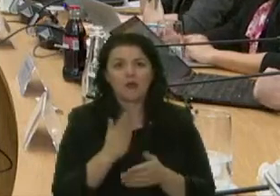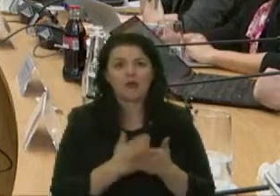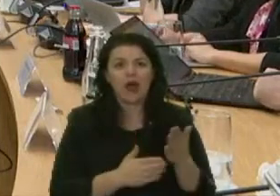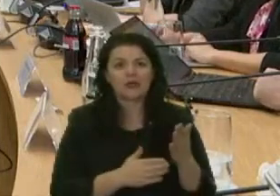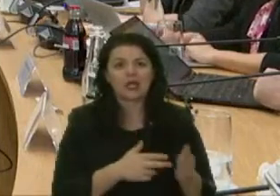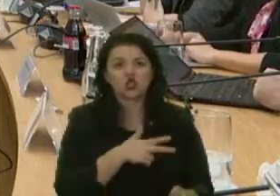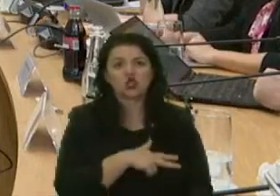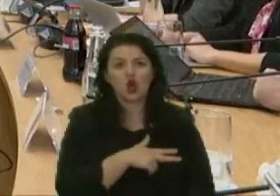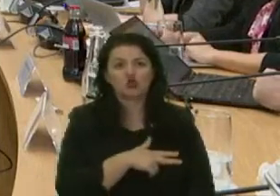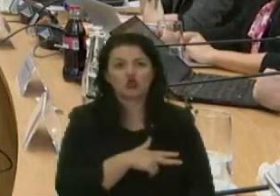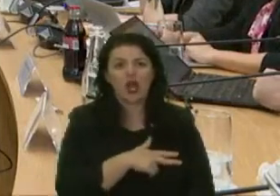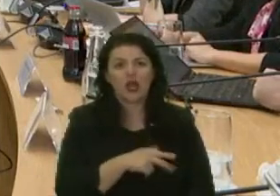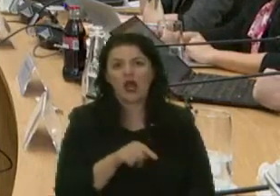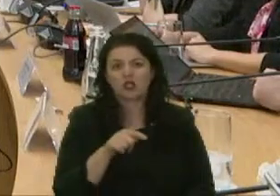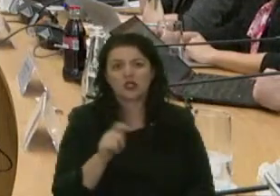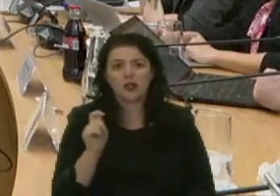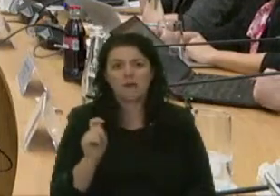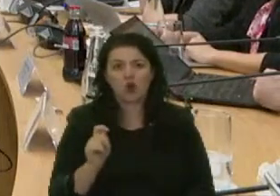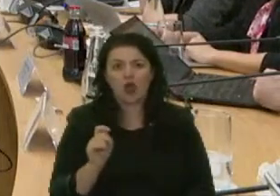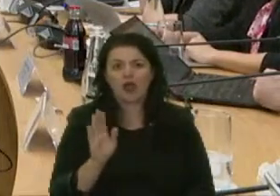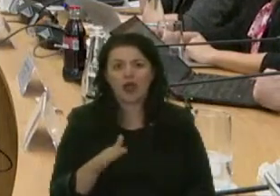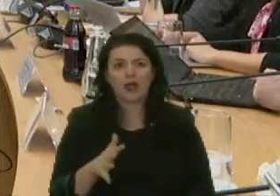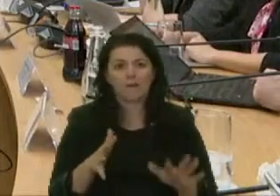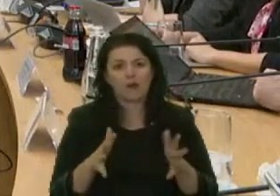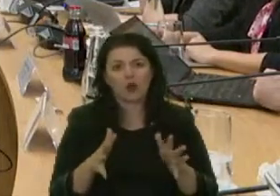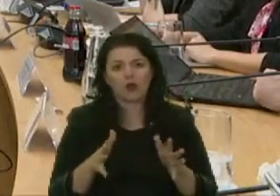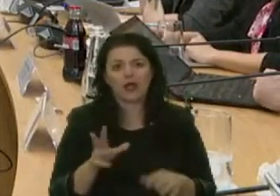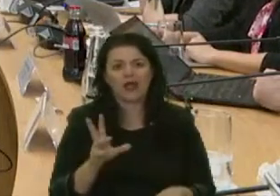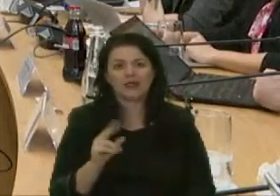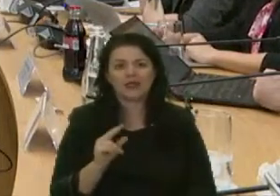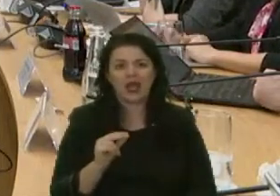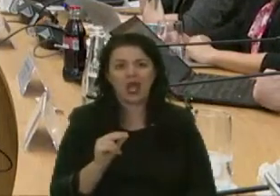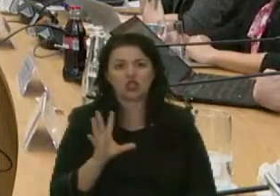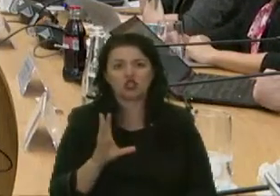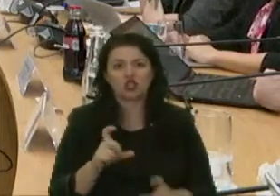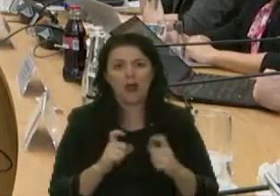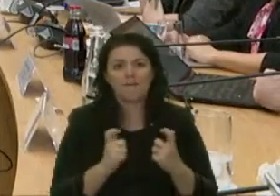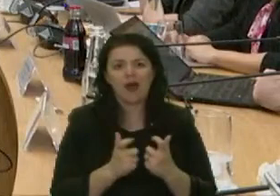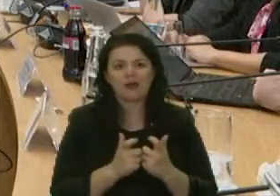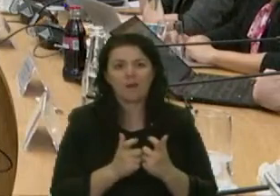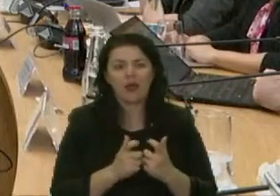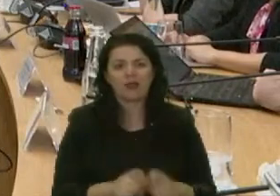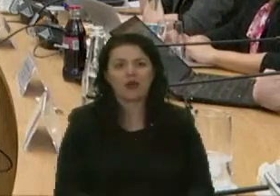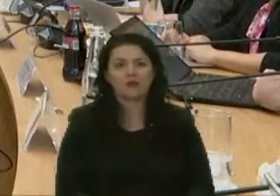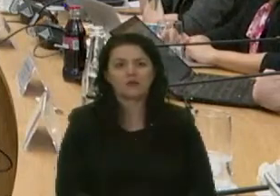Socială acest proiect are aproximativ 35 de